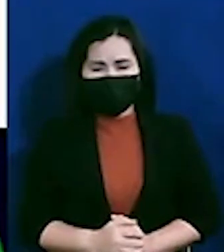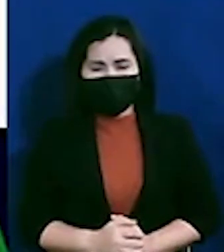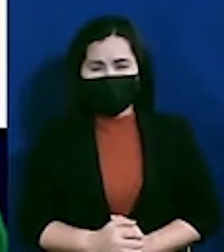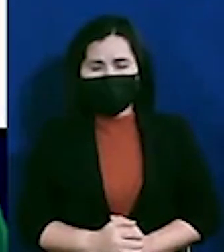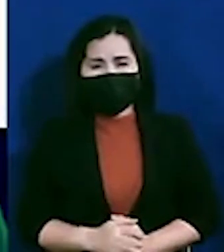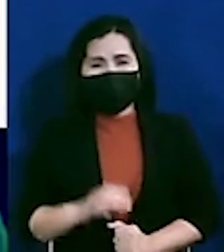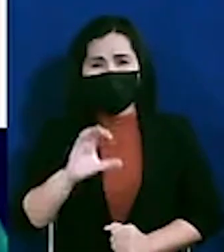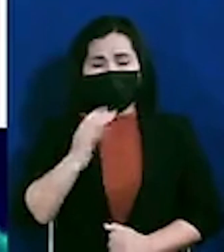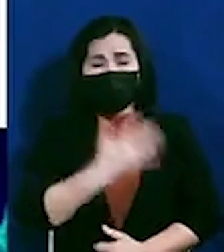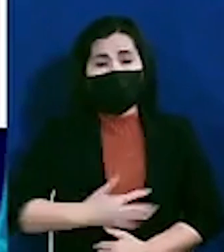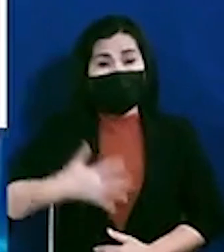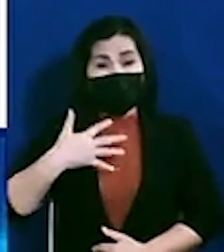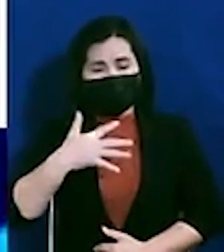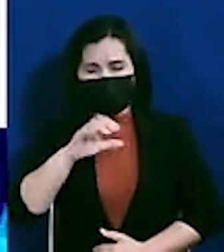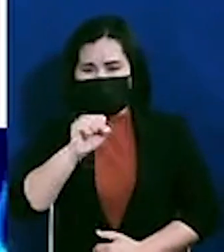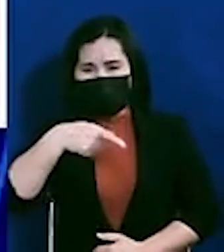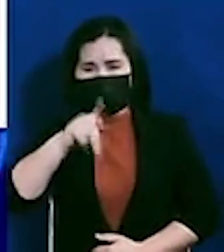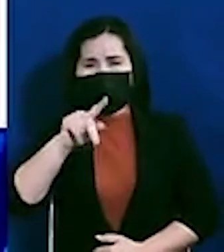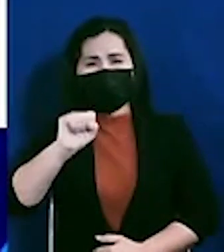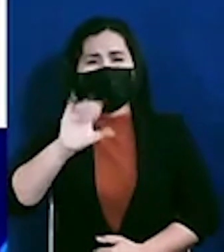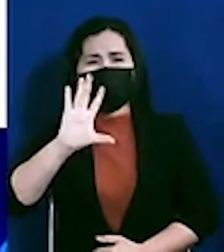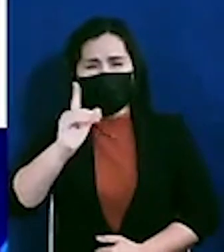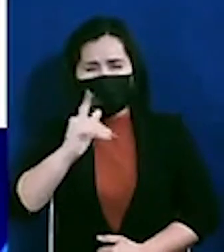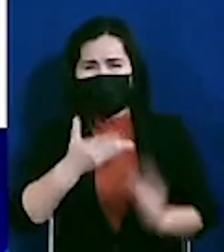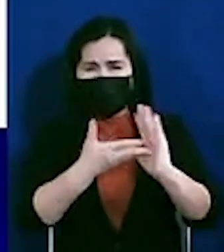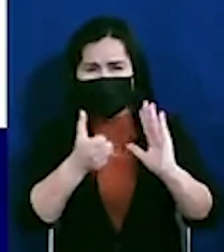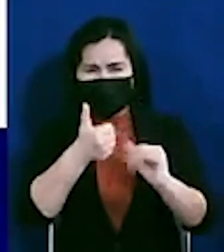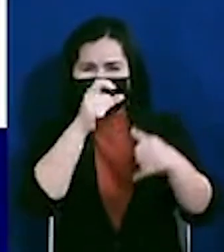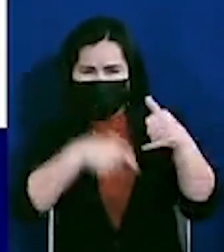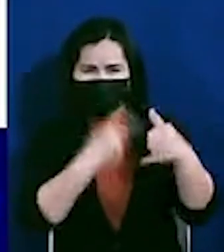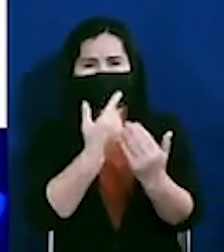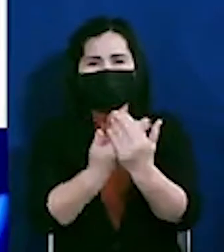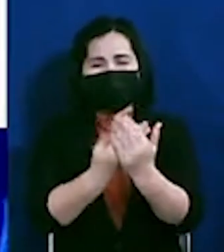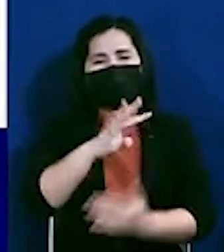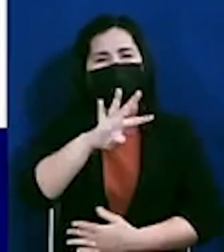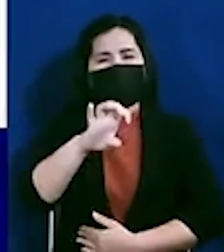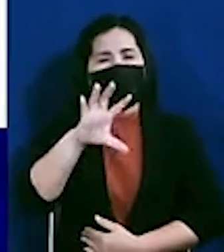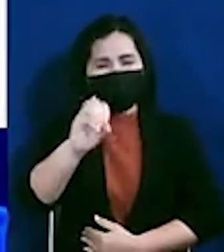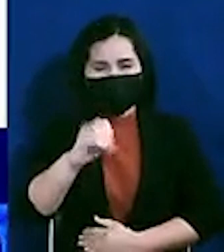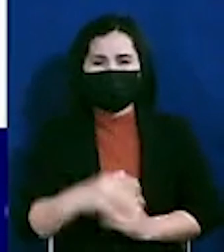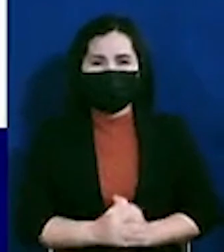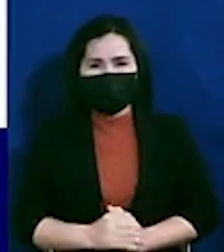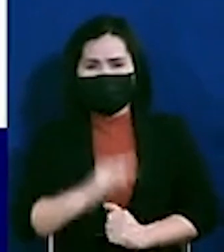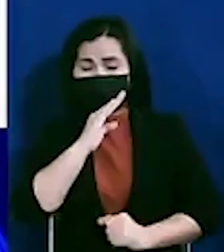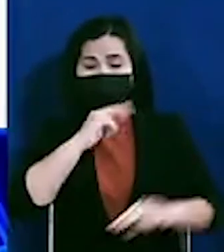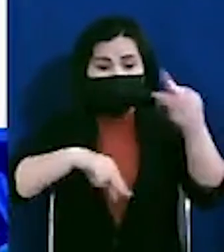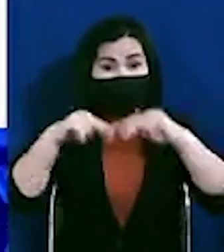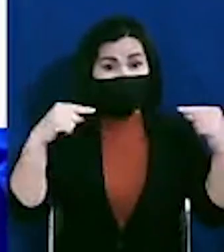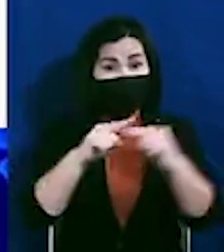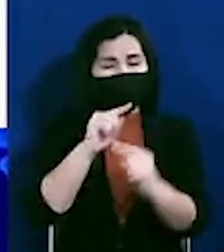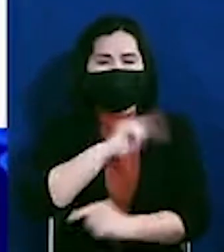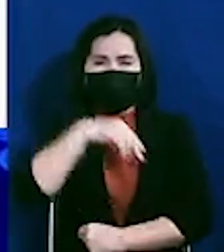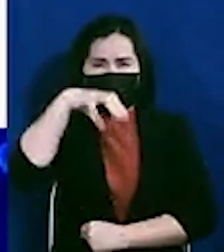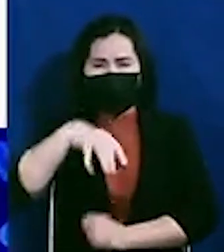เอ่อถ้าเข้าเกณฑ์เนี่ยนะครับก็จะให้เบิกไม่เกิน 450บาทต่อลายนะครับรวมถึงว่าถ้าตรวจในหน่วยบริการก็